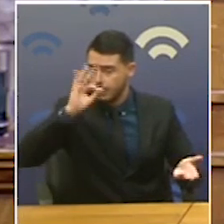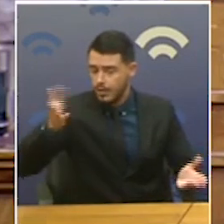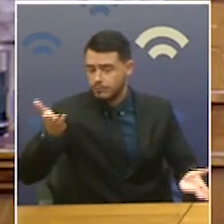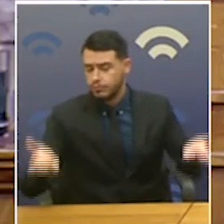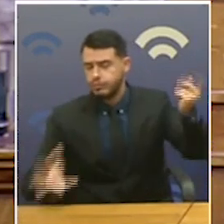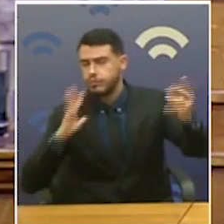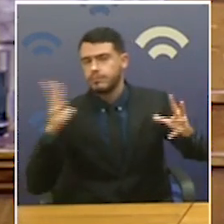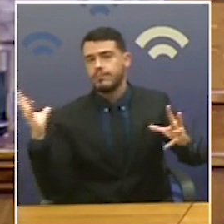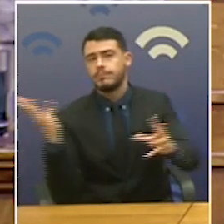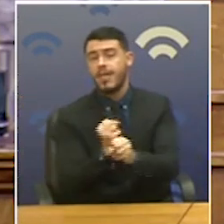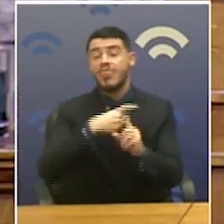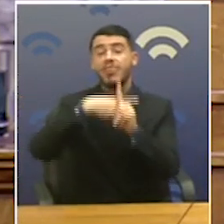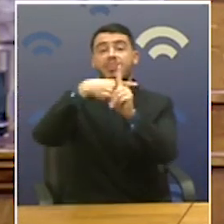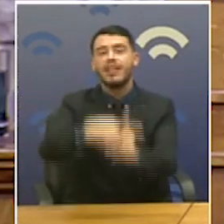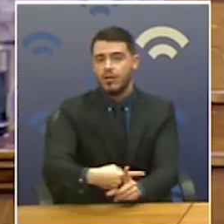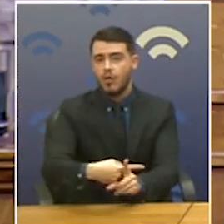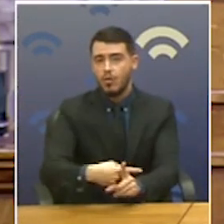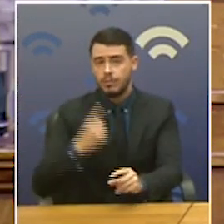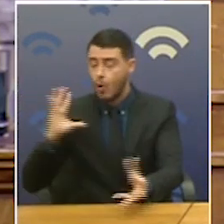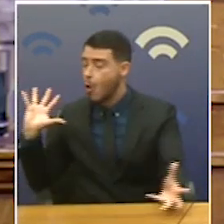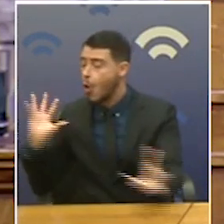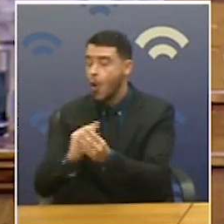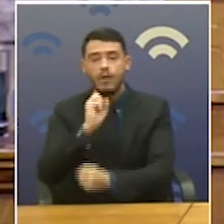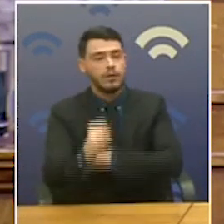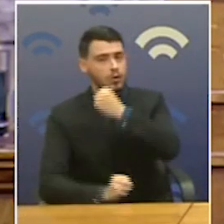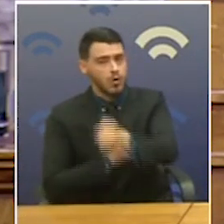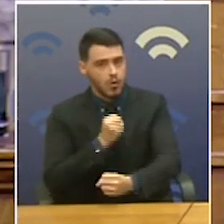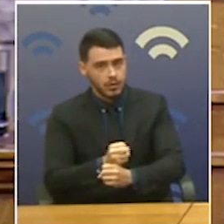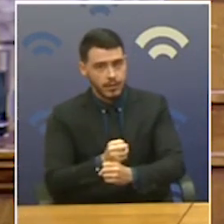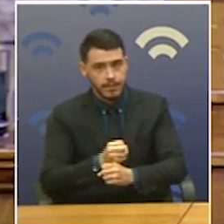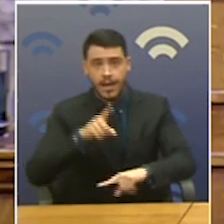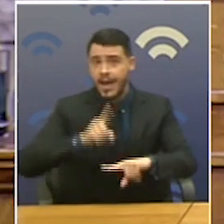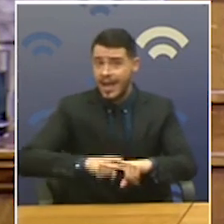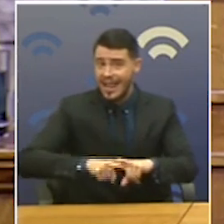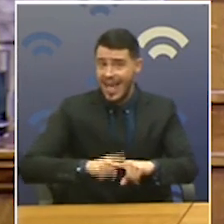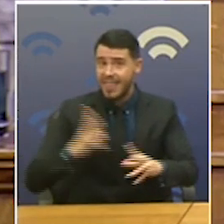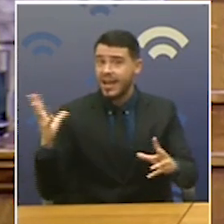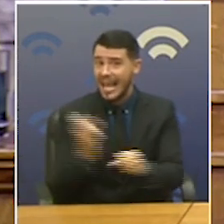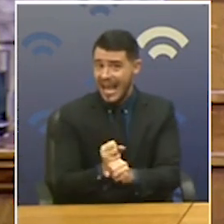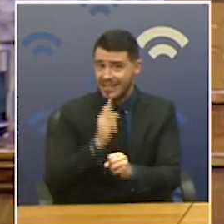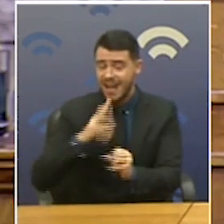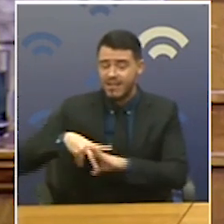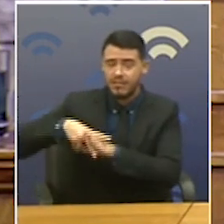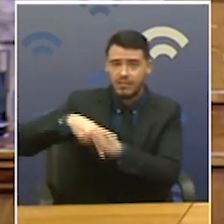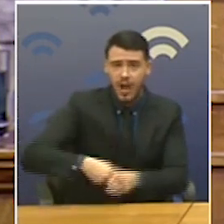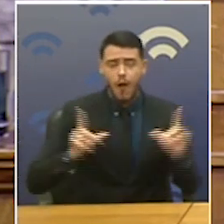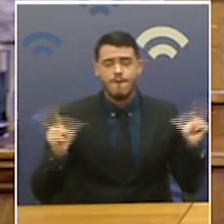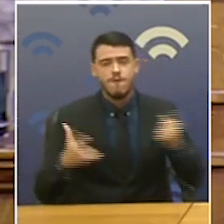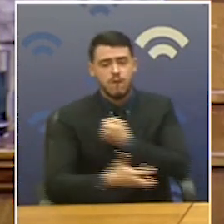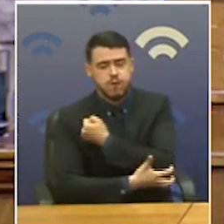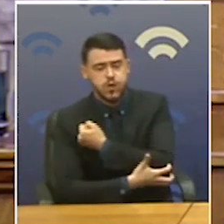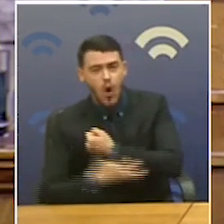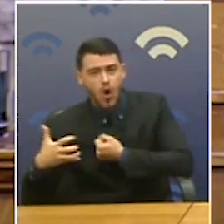Στα χρόνια αυτά, η Ελλάδα ξέφυγε οριστικά από την ανέχεια του πτωχού που